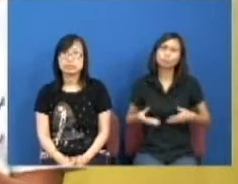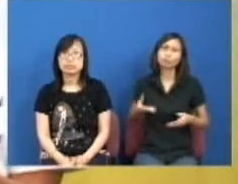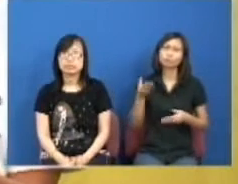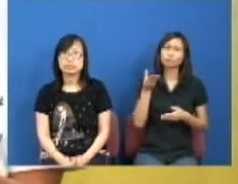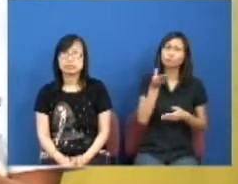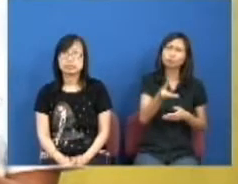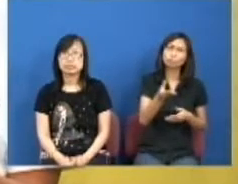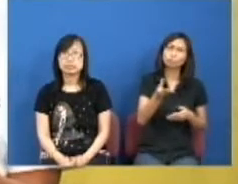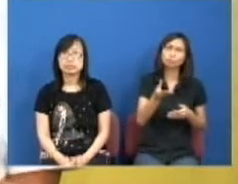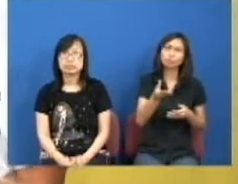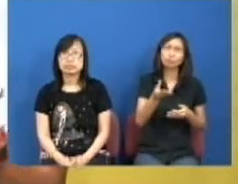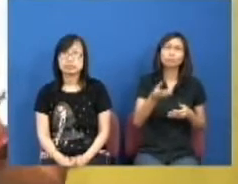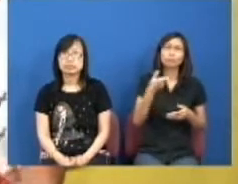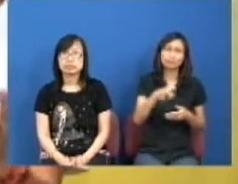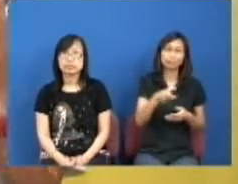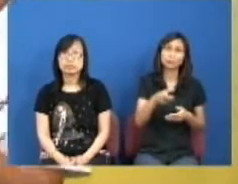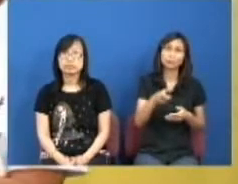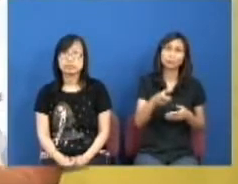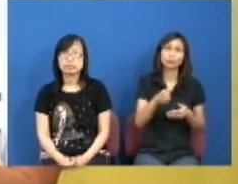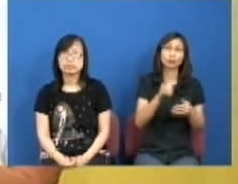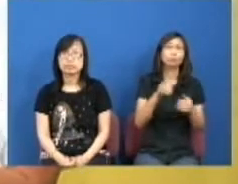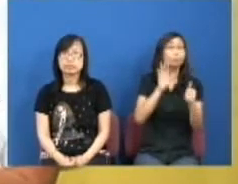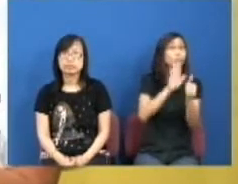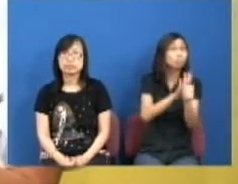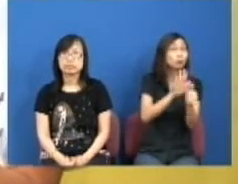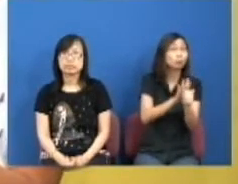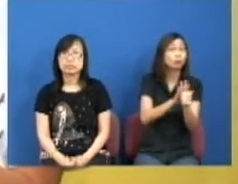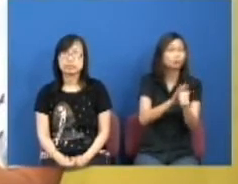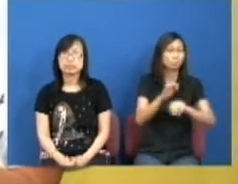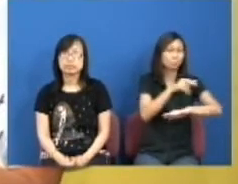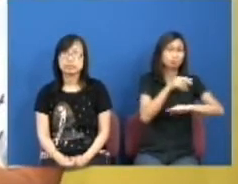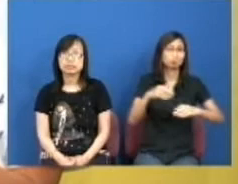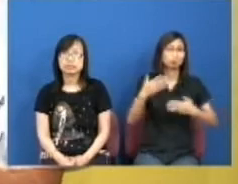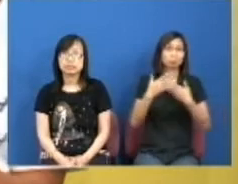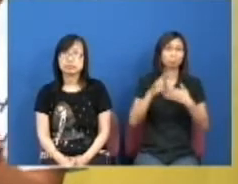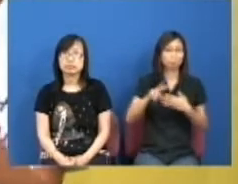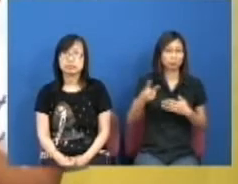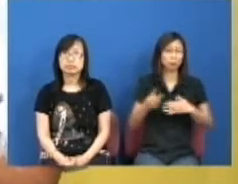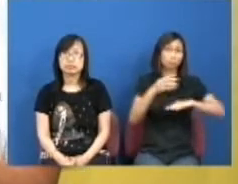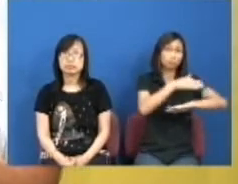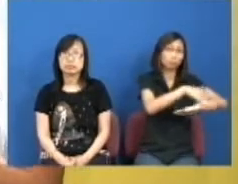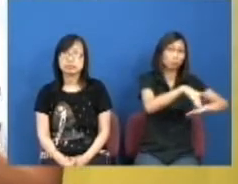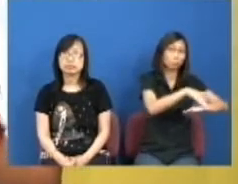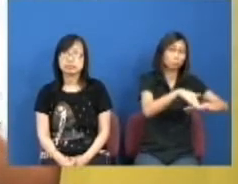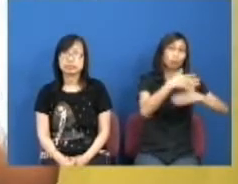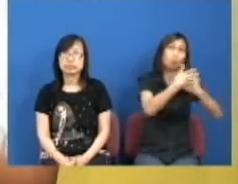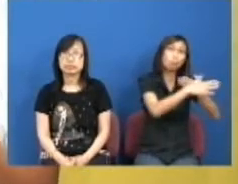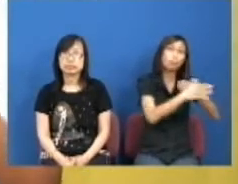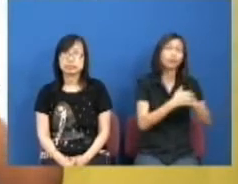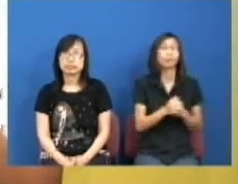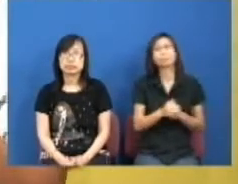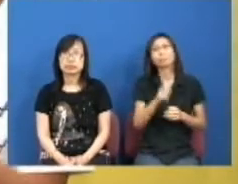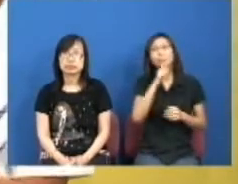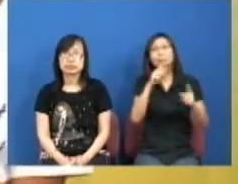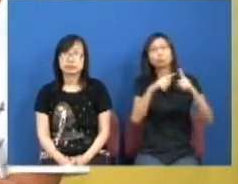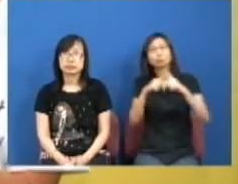金錢上面的支援令到他們真的會靠邊站呢？我想除非有人能夠真的做一些比較